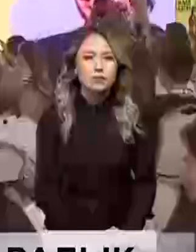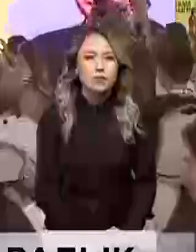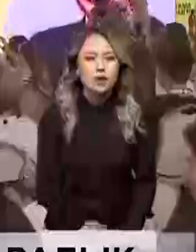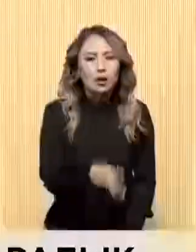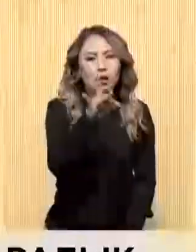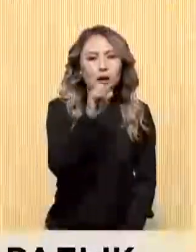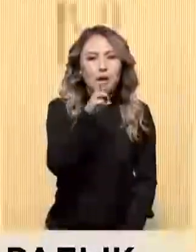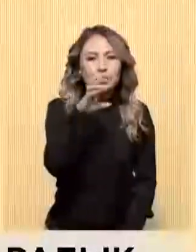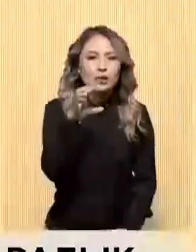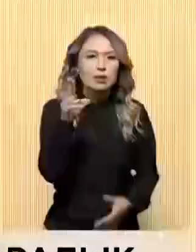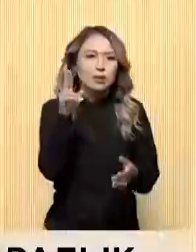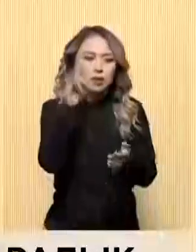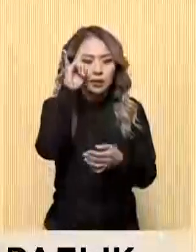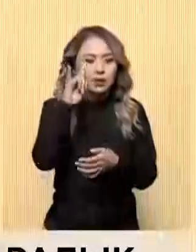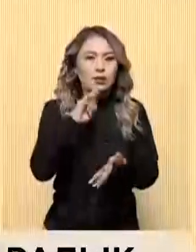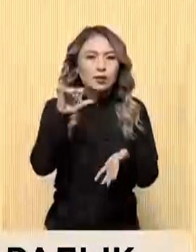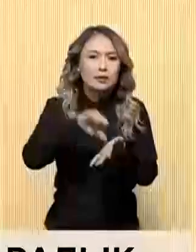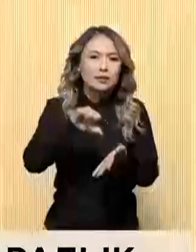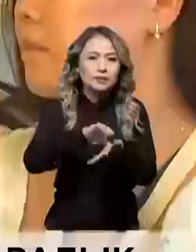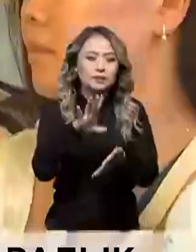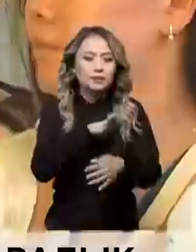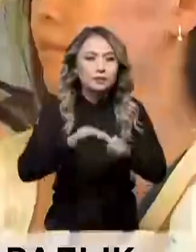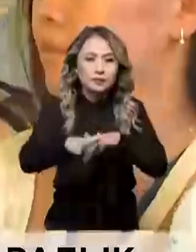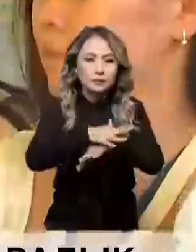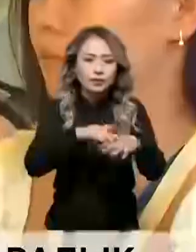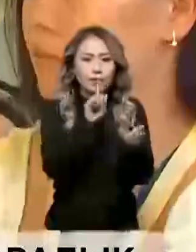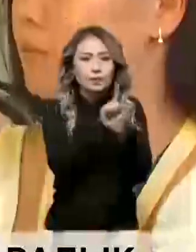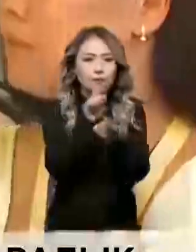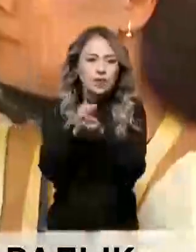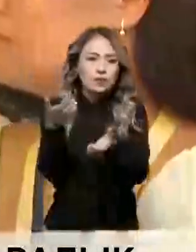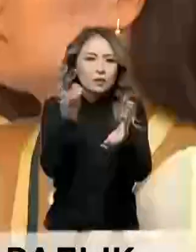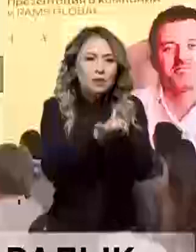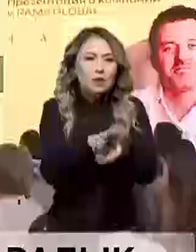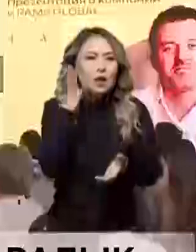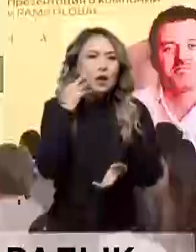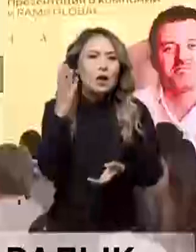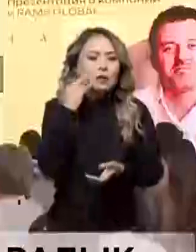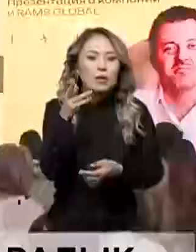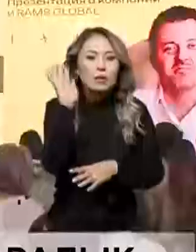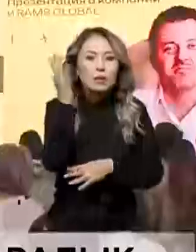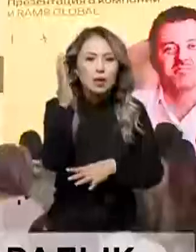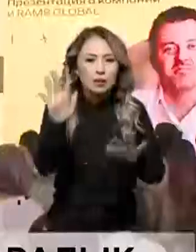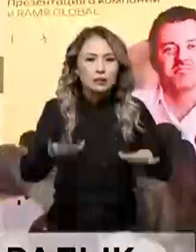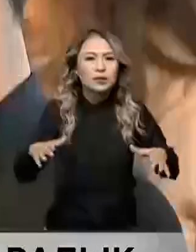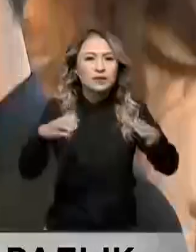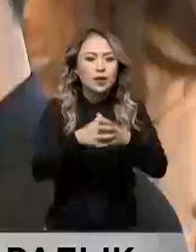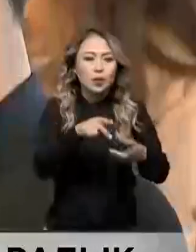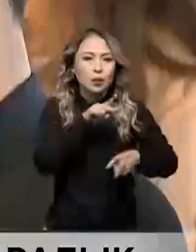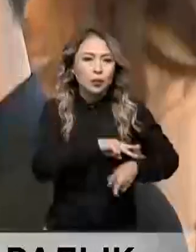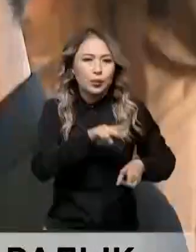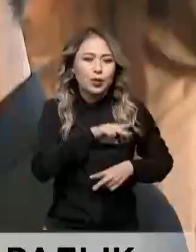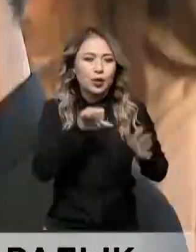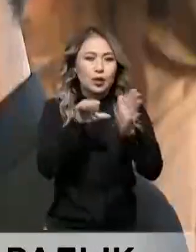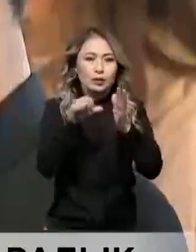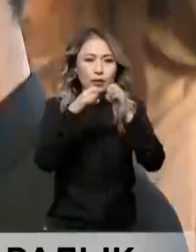Рамс Қазақстан форумға қатысушылар еліміздің тұрғын үй нарығындағы жоспарларымен таныстырды. Соның бірі Алматы парк кешені. Қаладағы еңбек нысан 6